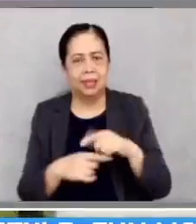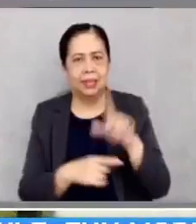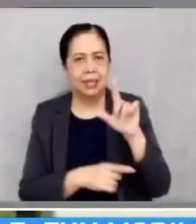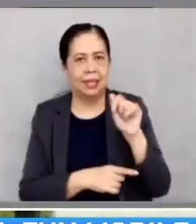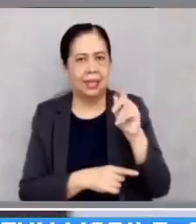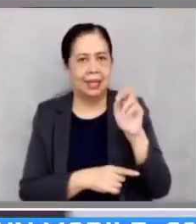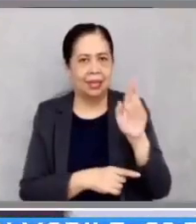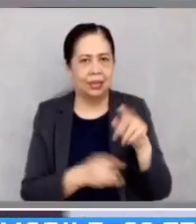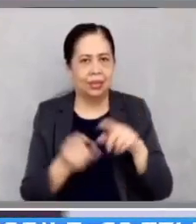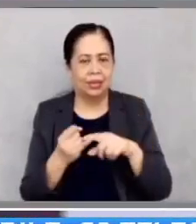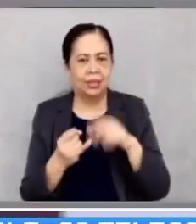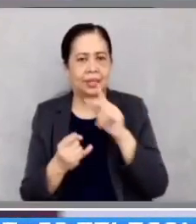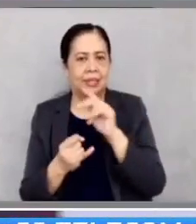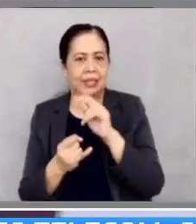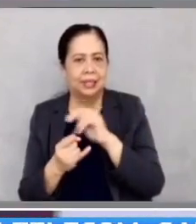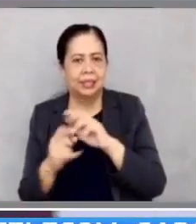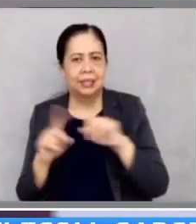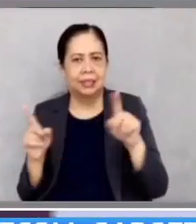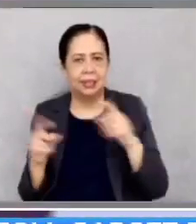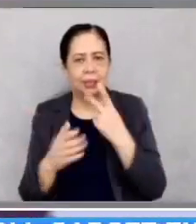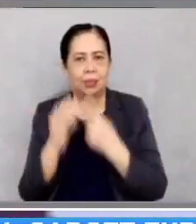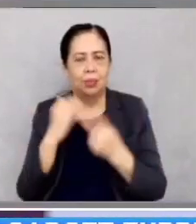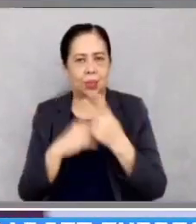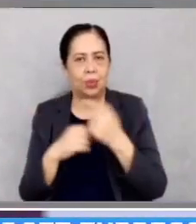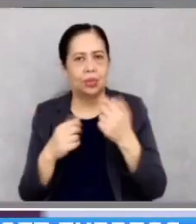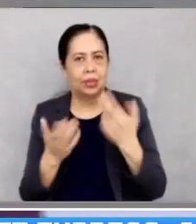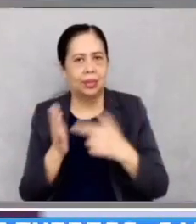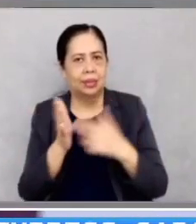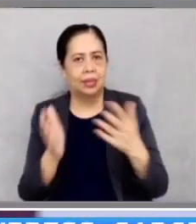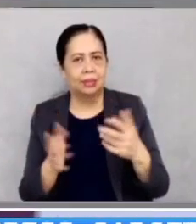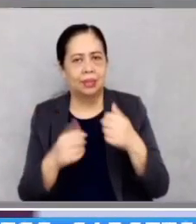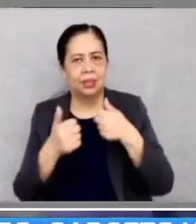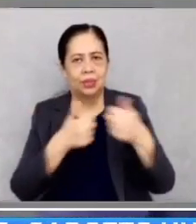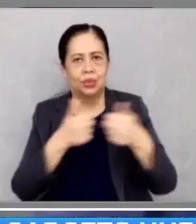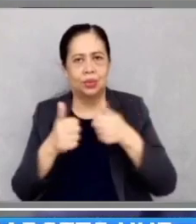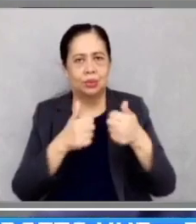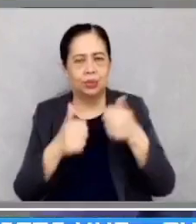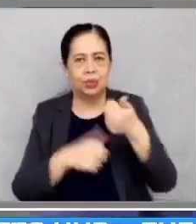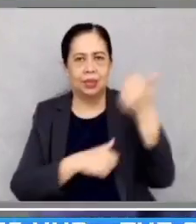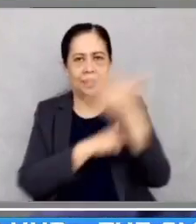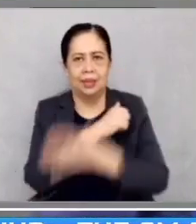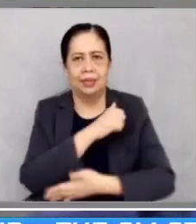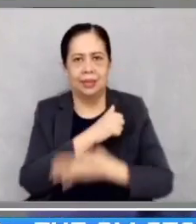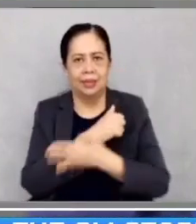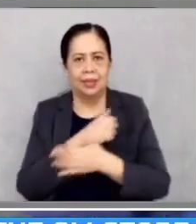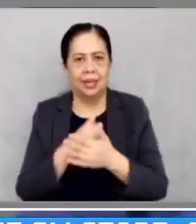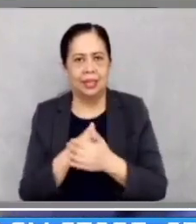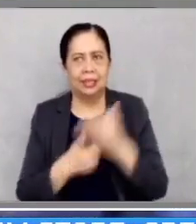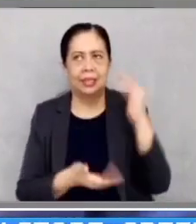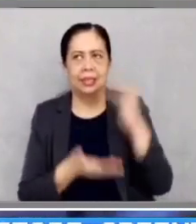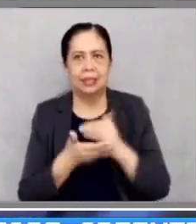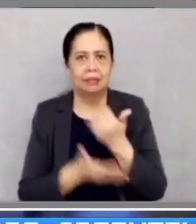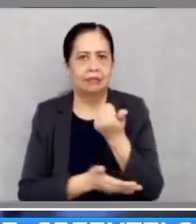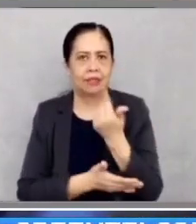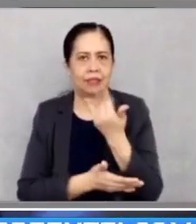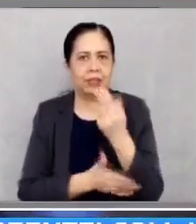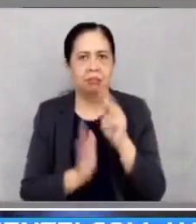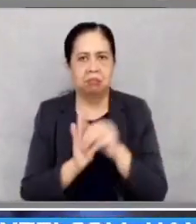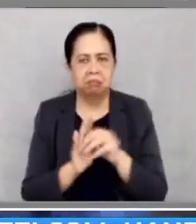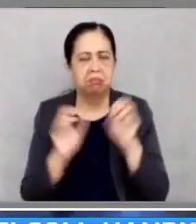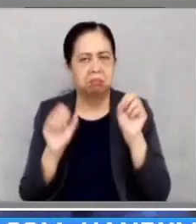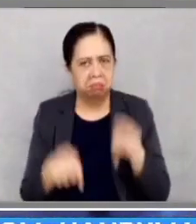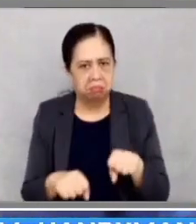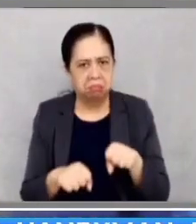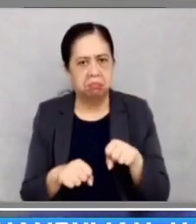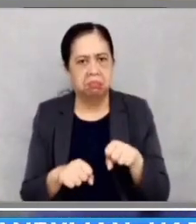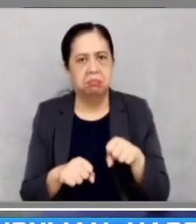Kim Saraza. Naging pambato sila ng Pilipinas sa pickleball competitions abroad. In less than 15 minutes, pwede mo na siyang